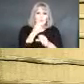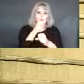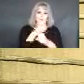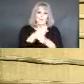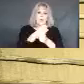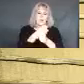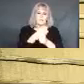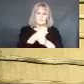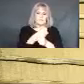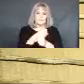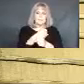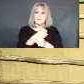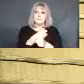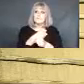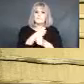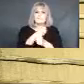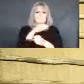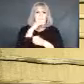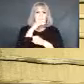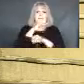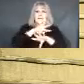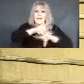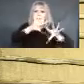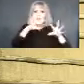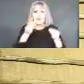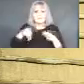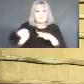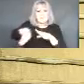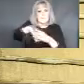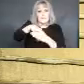alle dinge is alle dinge.